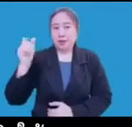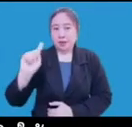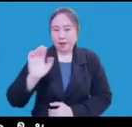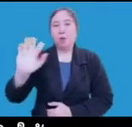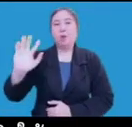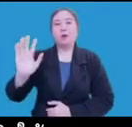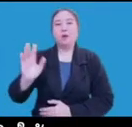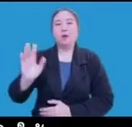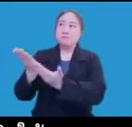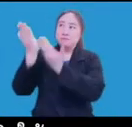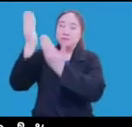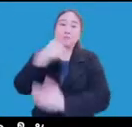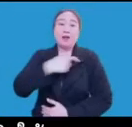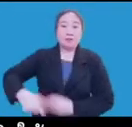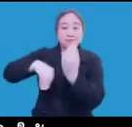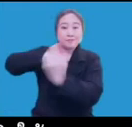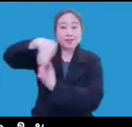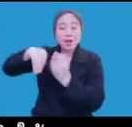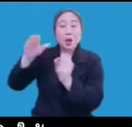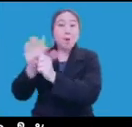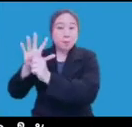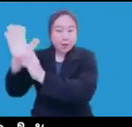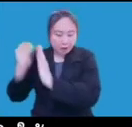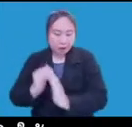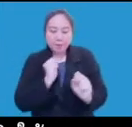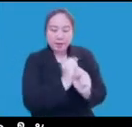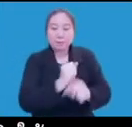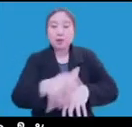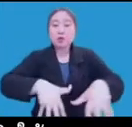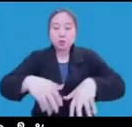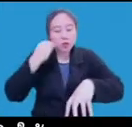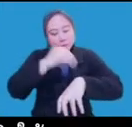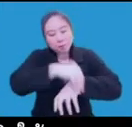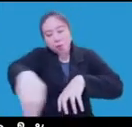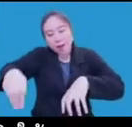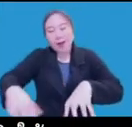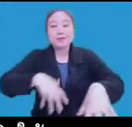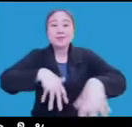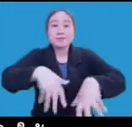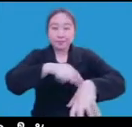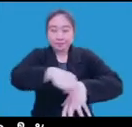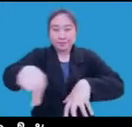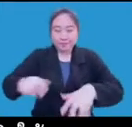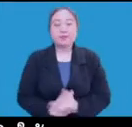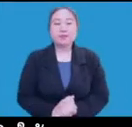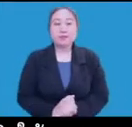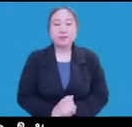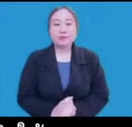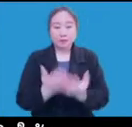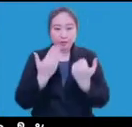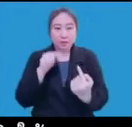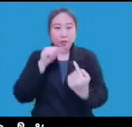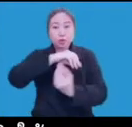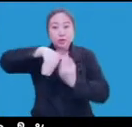หลักปรัชญาของเศรษฐกิจพอเพียงไปสู่การปฏิบัติในชุมชนและหมู่บ้านนะคะโดยการนำห